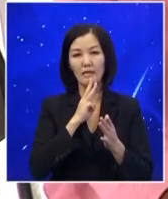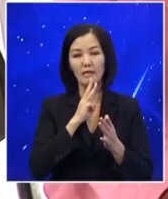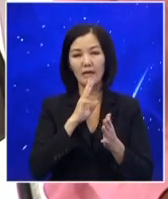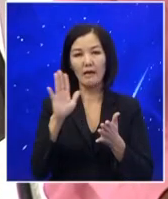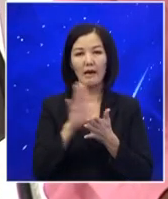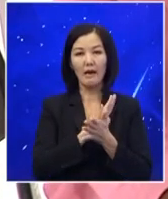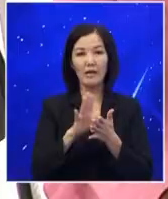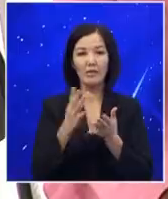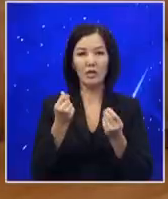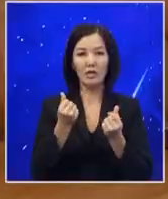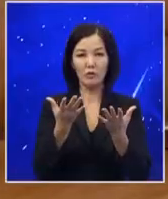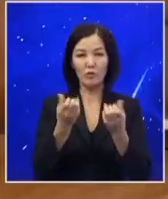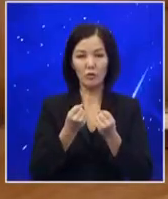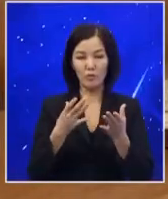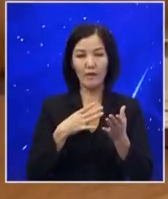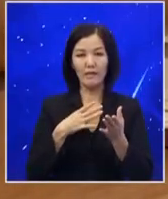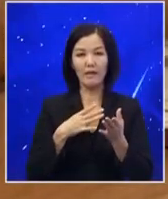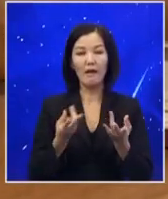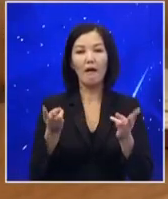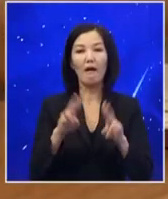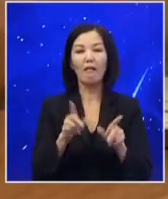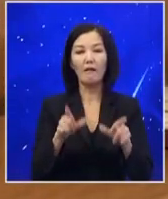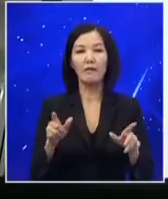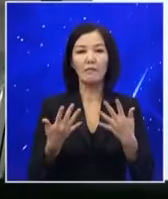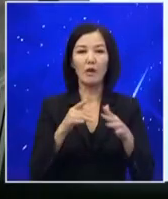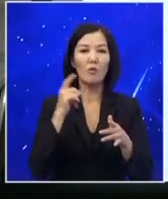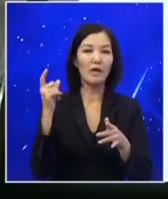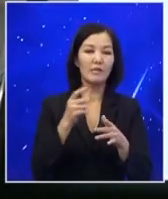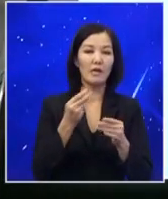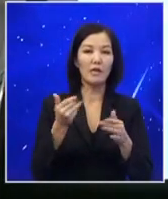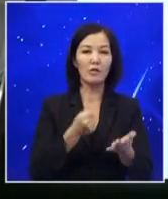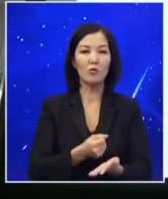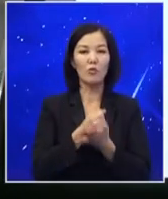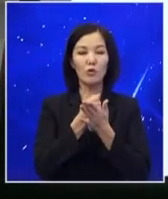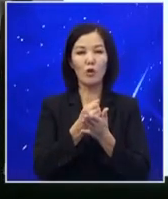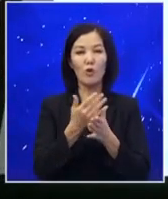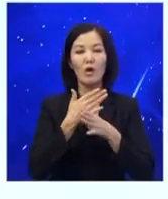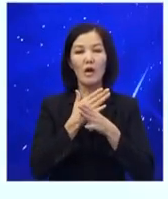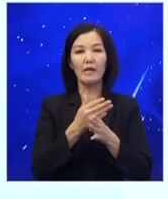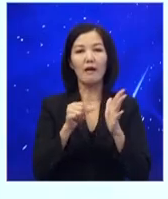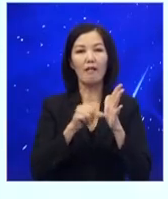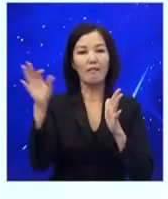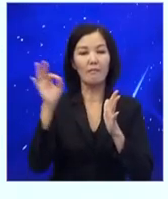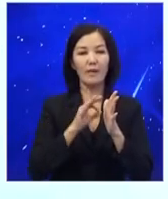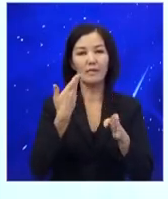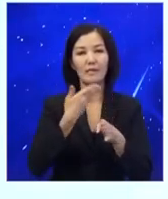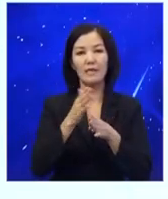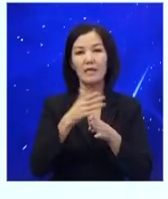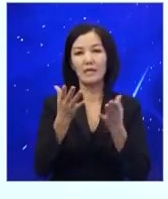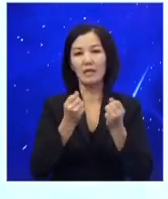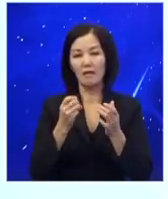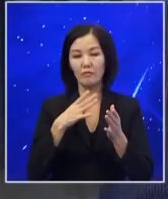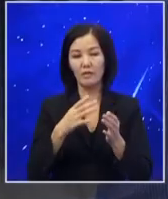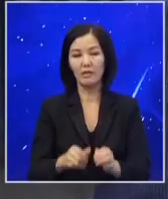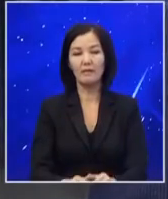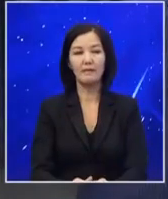қайтарымсыз қаражат алғандар. Ал қалған азаматтар ауыл шаруашылығын қаржылай қолдау арқылы 6%-дық жеңілдікпен несие алып